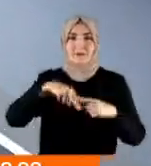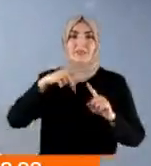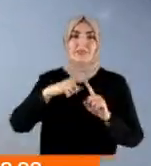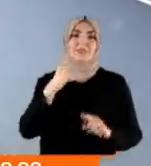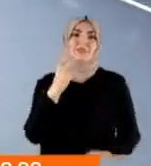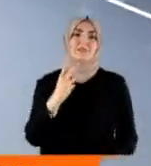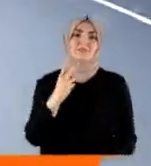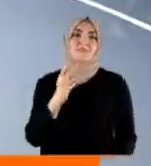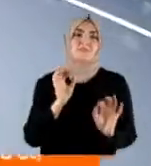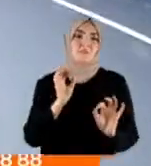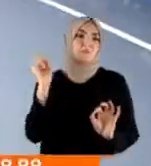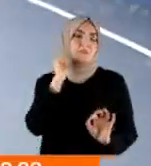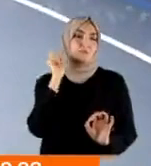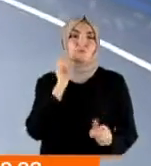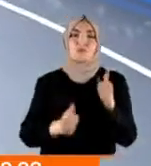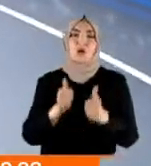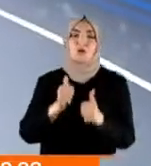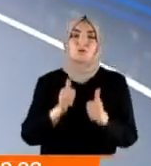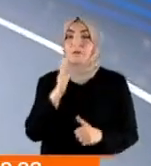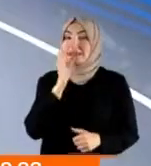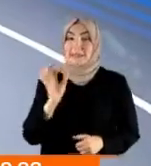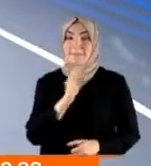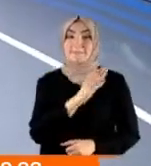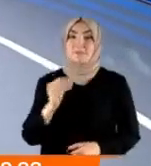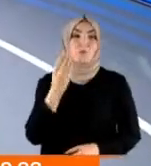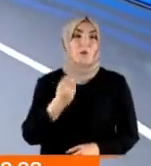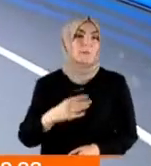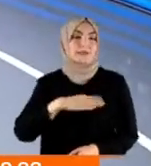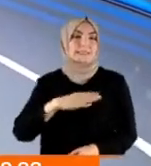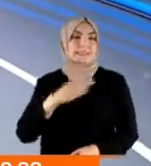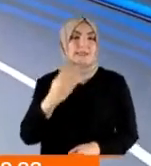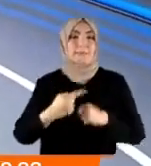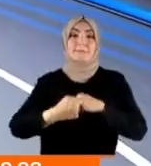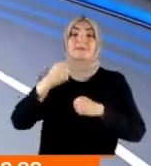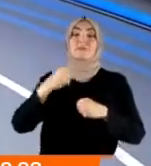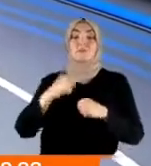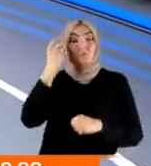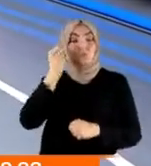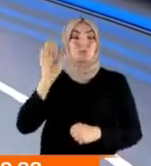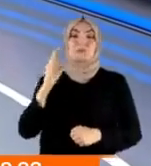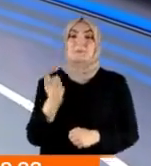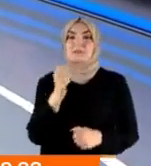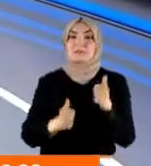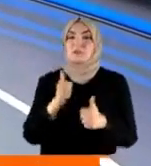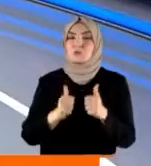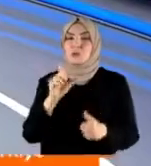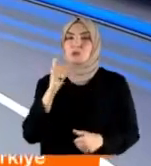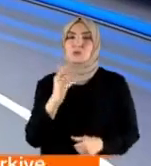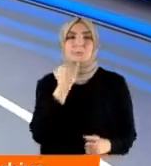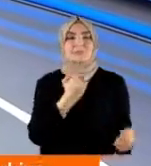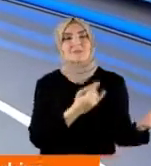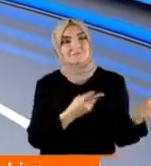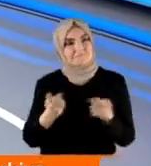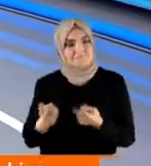ATV'nin klasikleşmiş yarışması Kim Milyoner Olmak İster? Geçtiğimiz hafta unutulmayacak bir yarışmacıyı ağırlamıştı. 2 yaşında geçirdiği